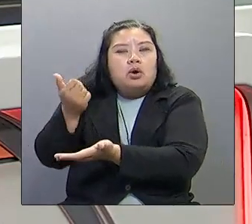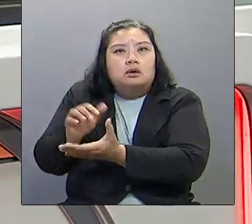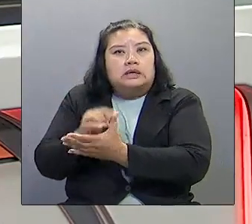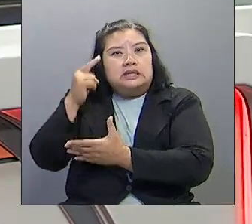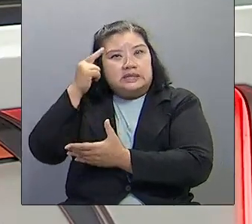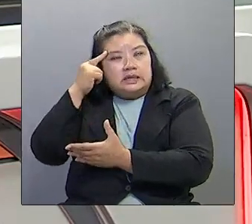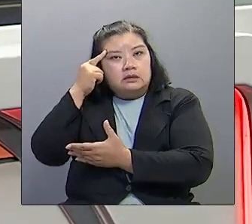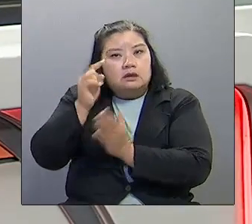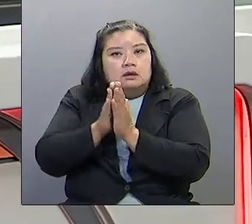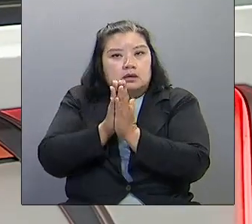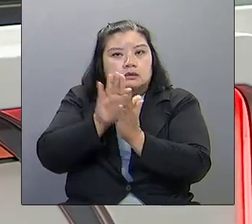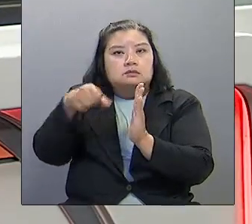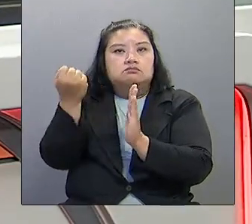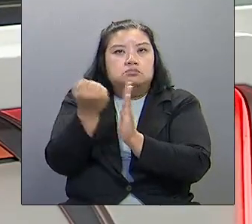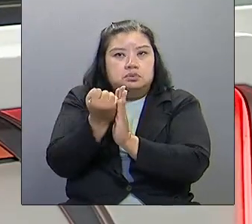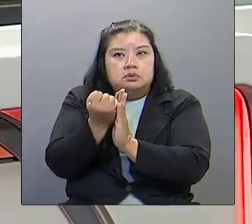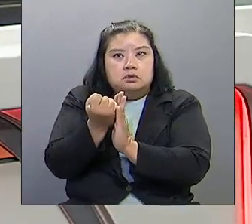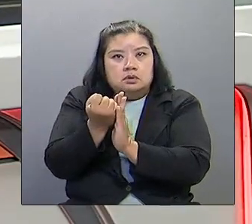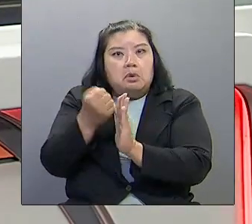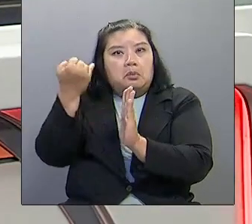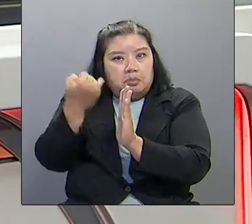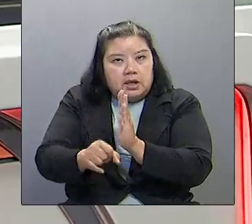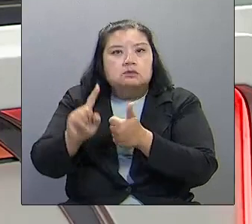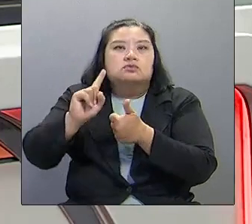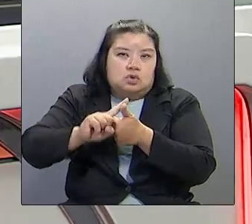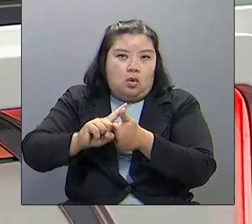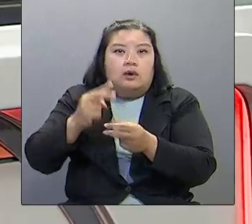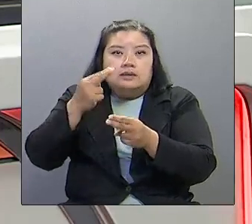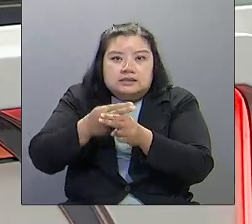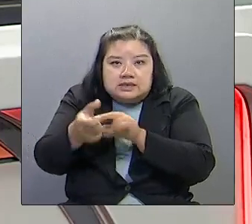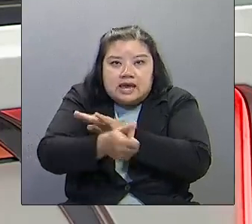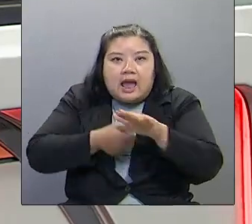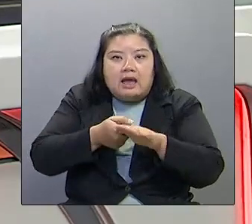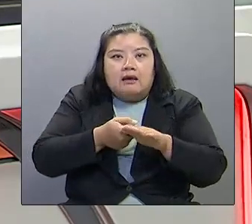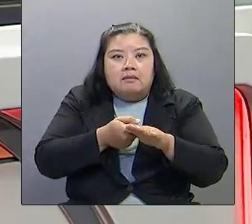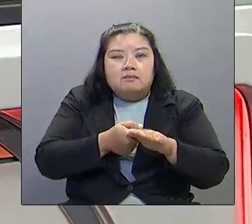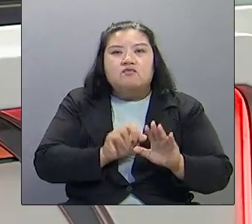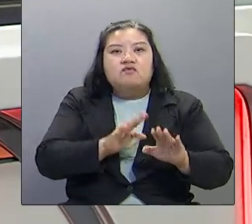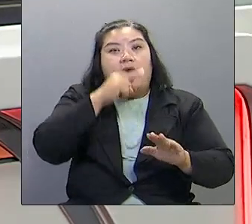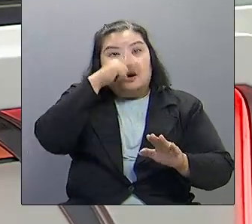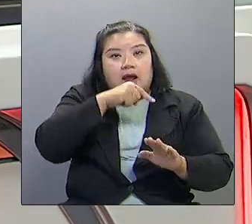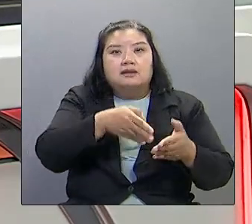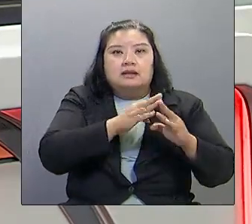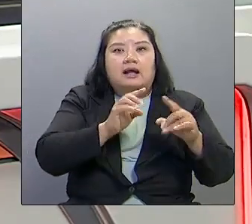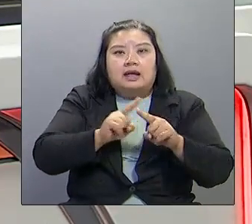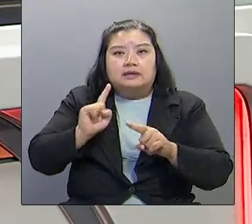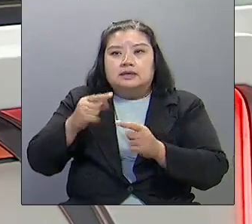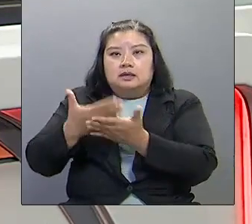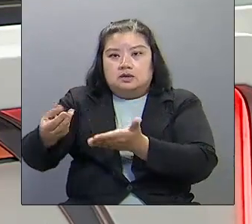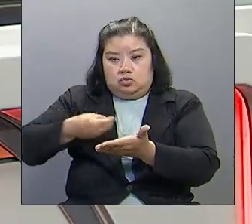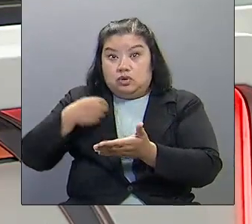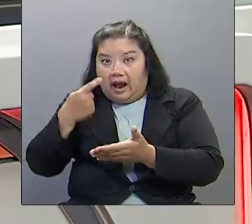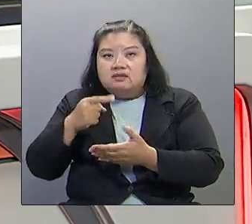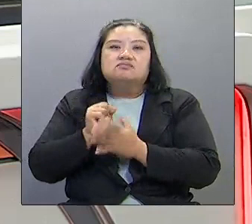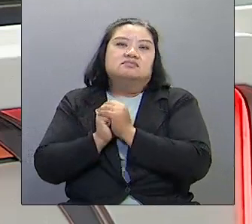าที่ผิดประเภทหรือการใช้นอมินีในการประกอบธุรกิจแล้วก็มีคำถามเหมือนกันว่าสรุปเข้ามาทำมาหากินในบ้านเรา